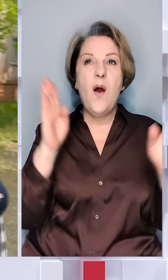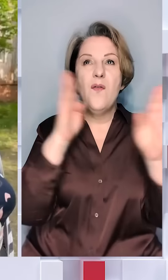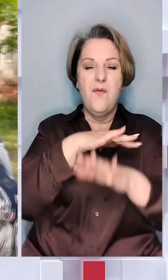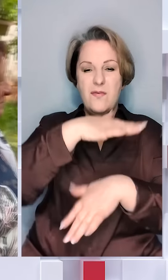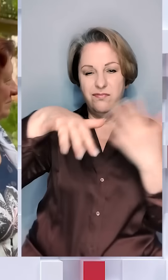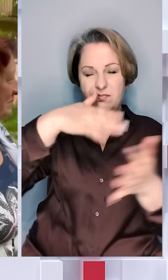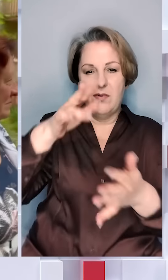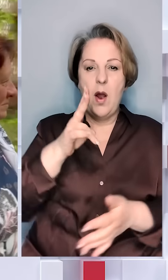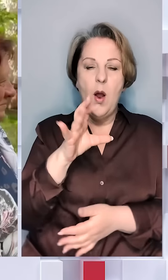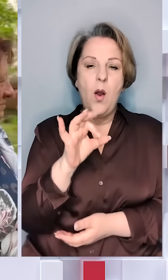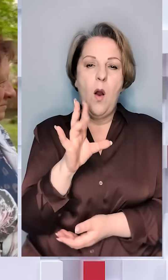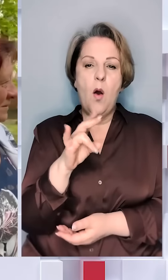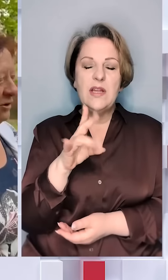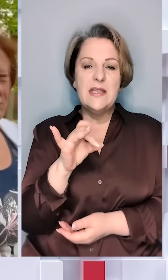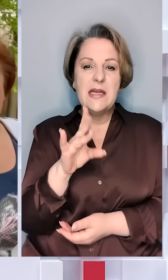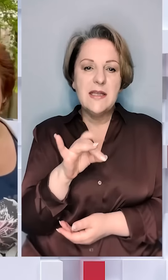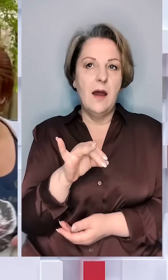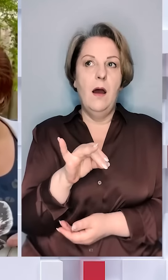відділа.